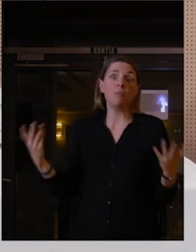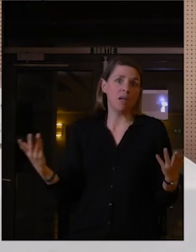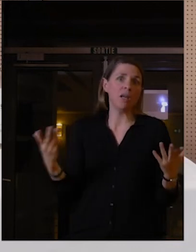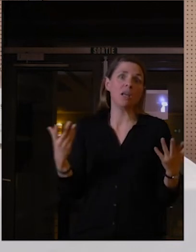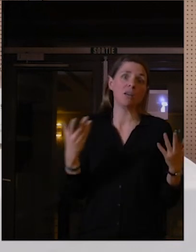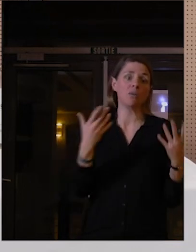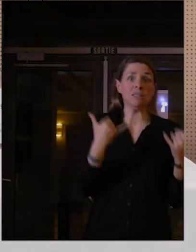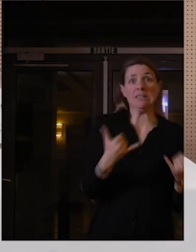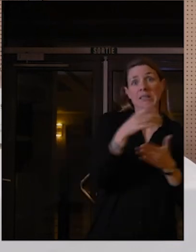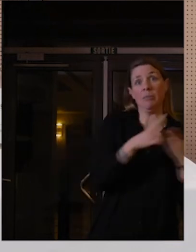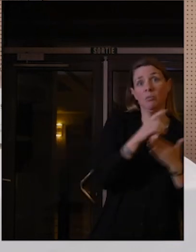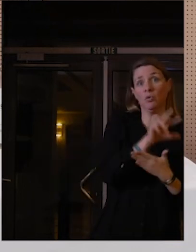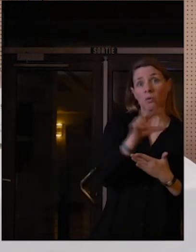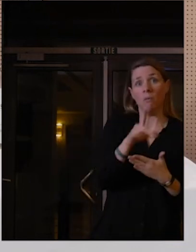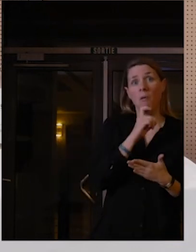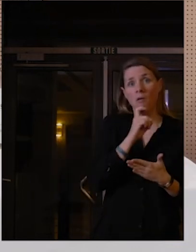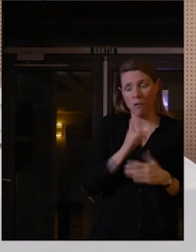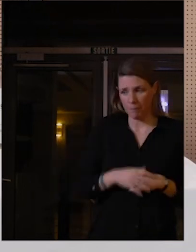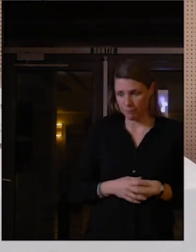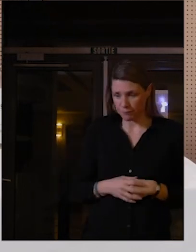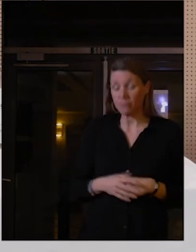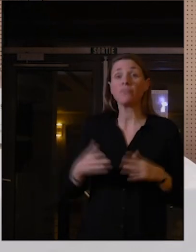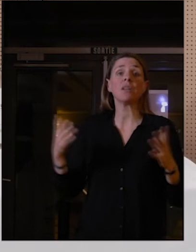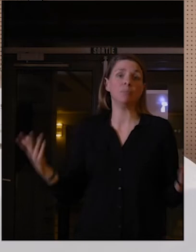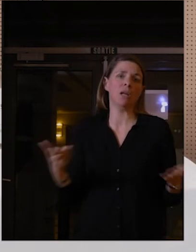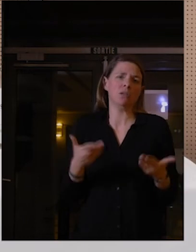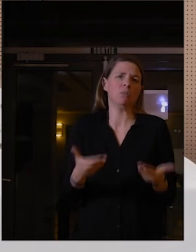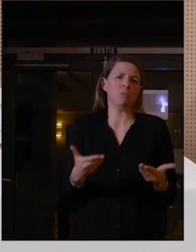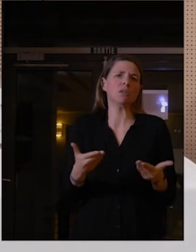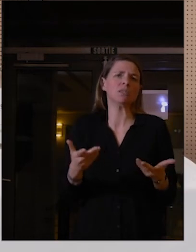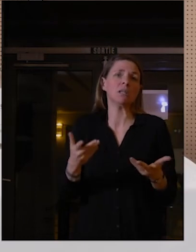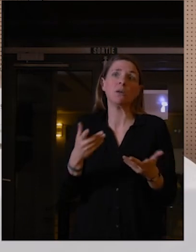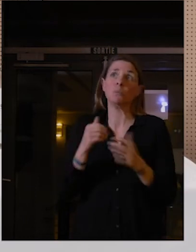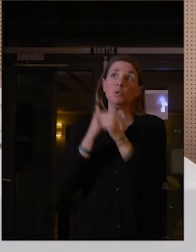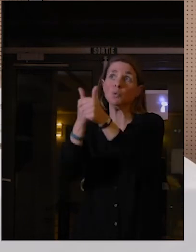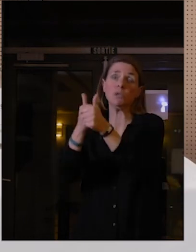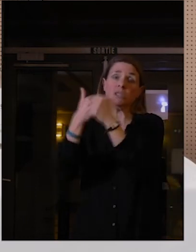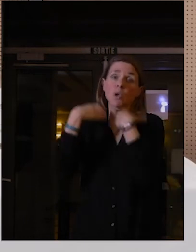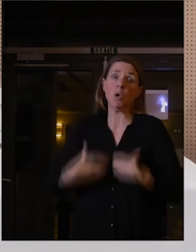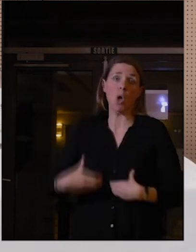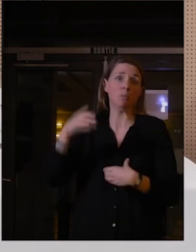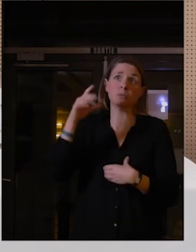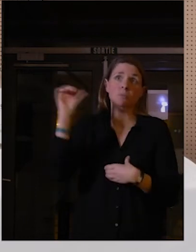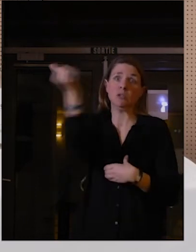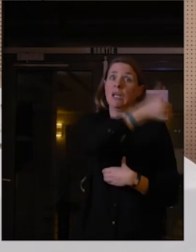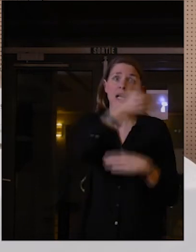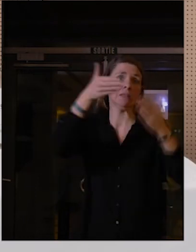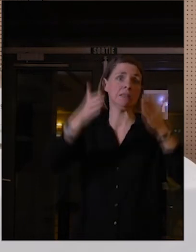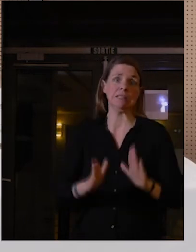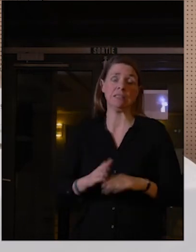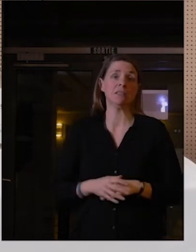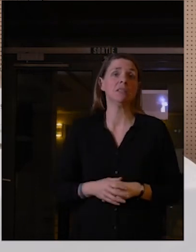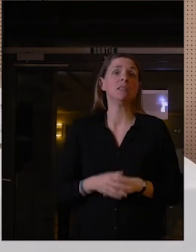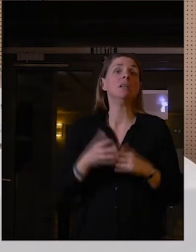au Girondins. Mais je pense qu'à l'heure actuelle, c'est encore au bon vouloir des clubs. Certaines ont pu reprendre après, mais j'ai pas